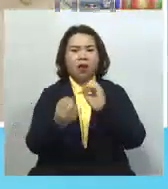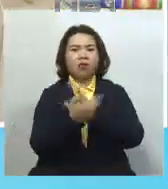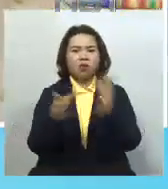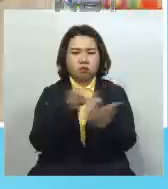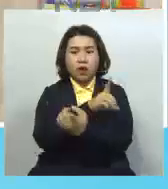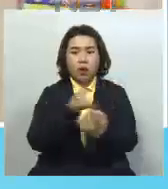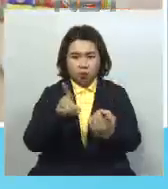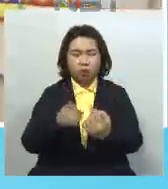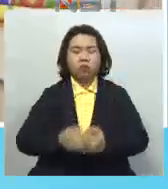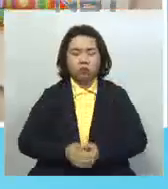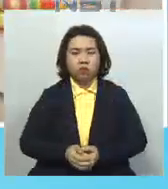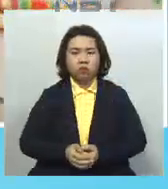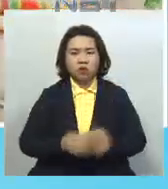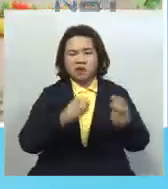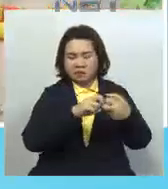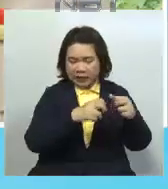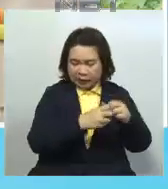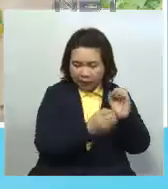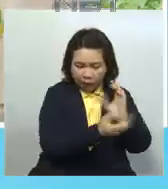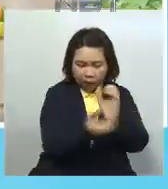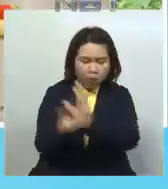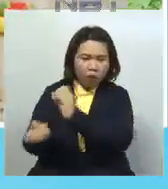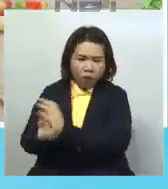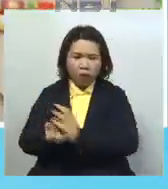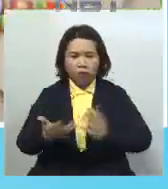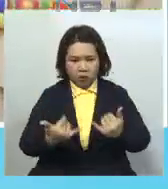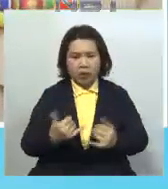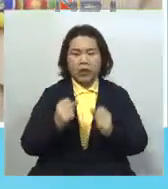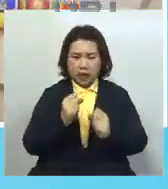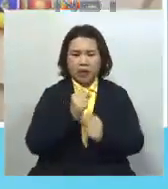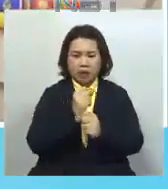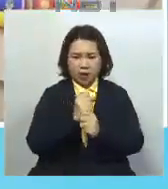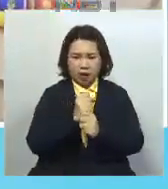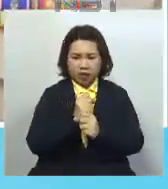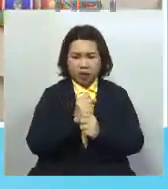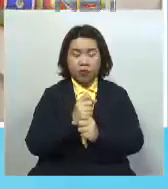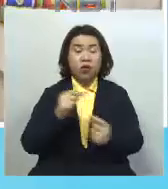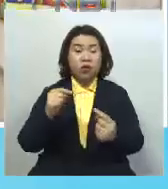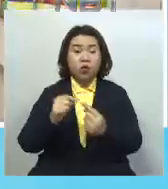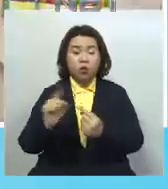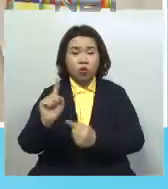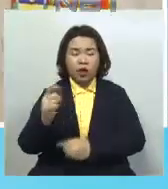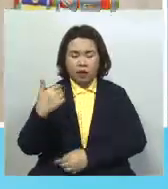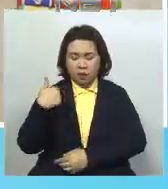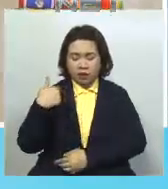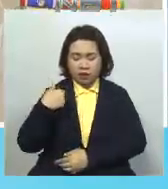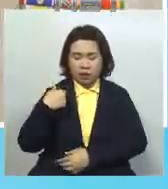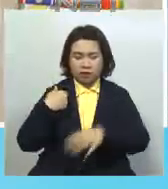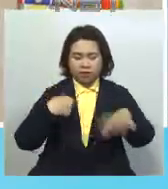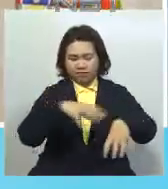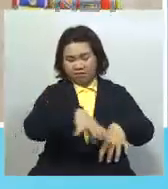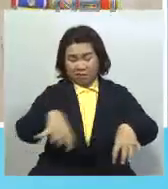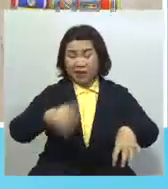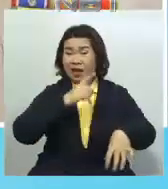ายมากมายมหาศาลตรงนี้ซึ่งขณะนี้เราดำเนินการรวมทั้งในพื้นที่ที่ล่อ